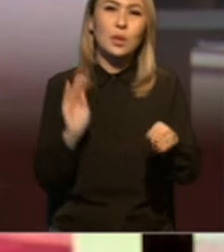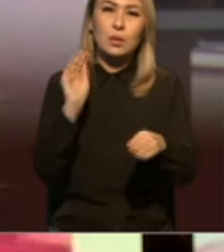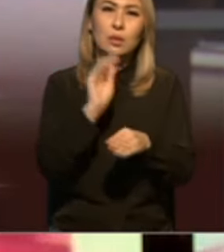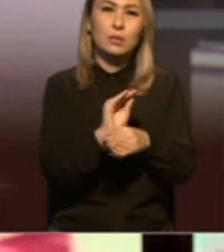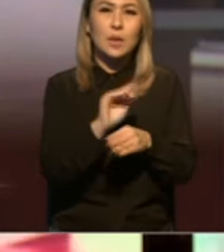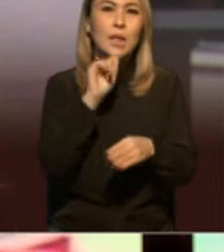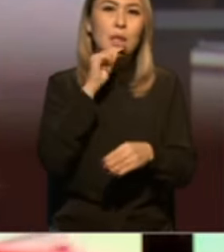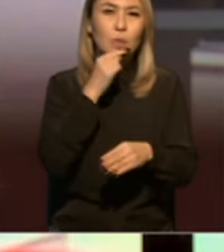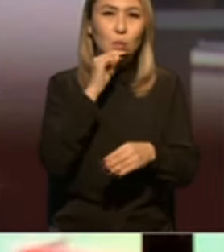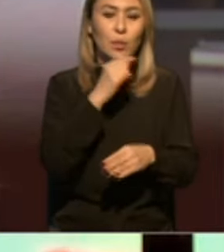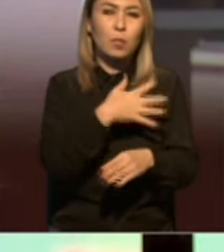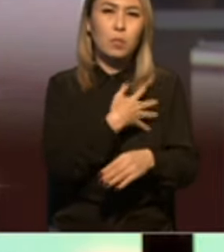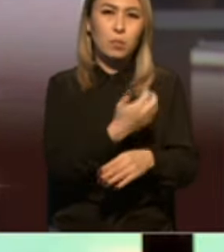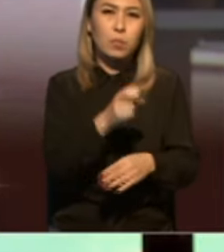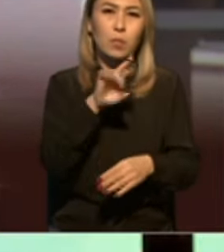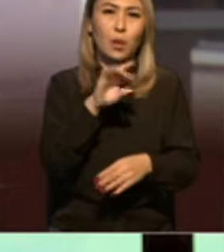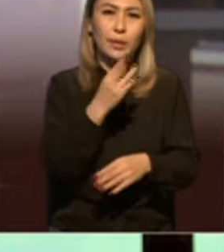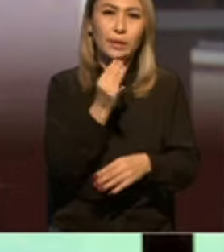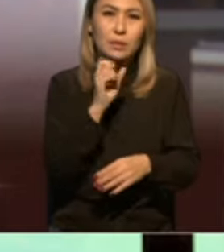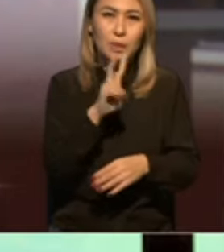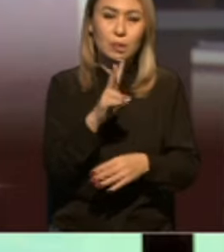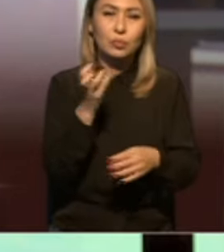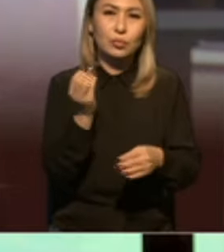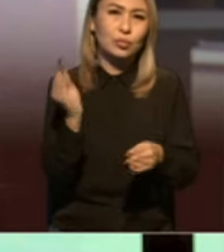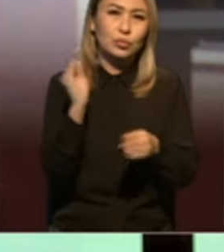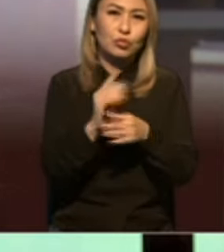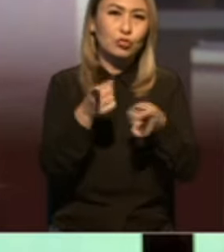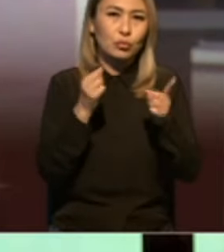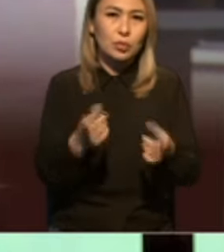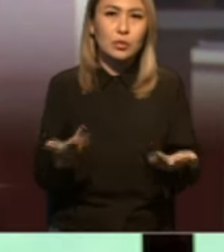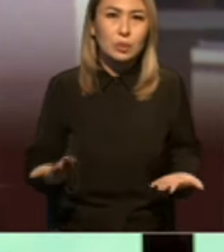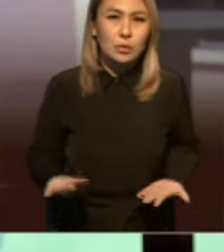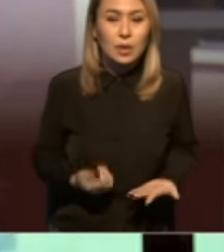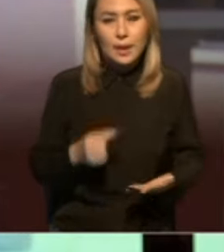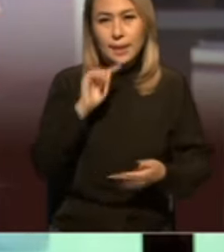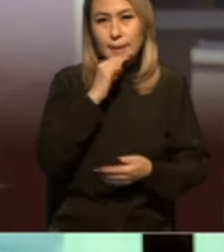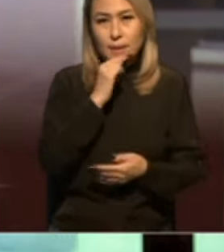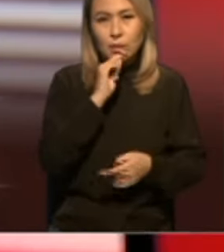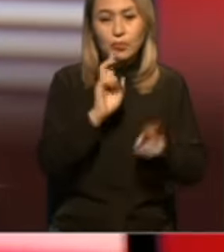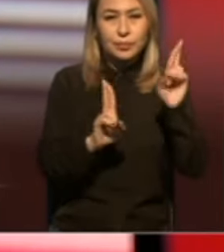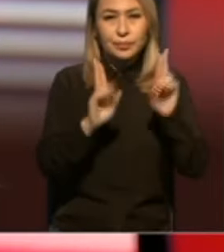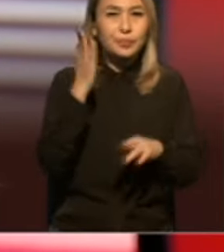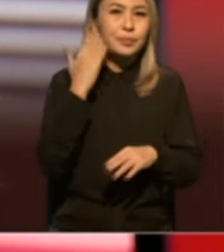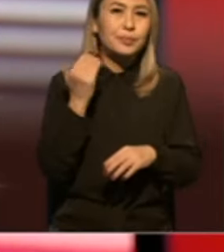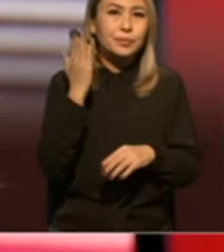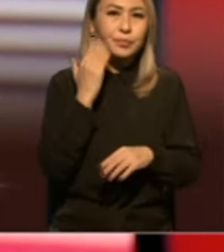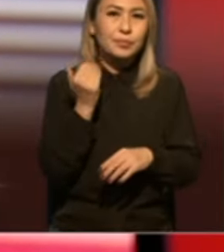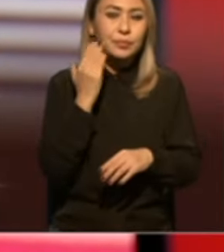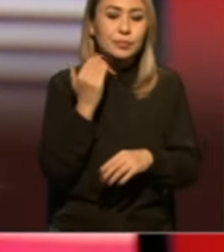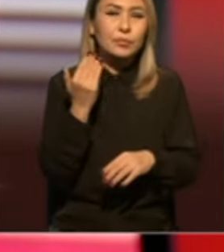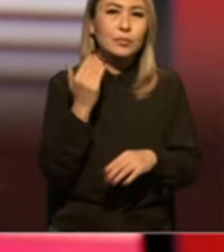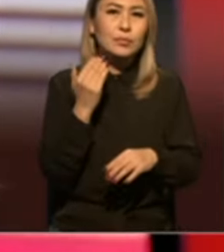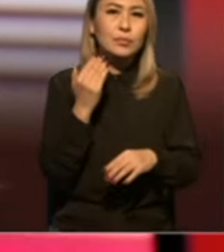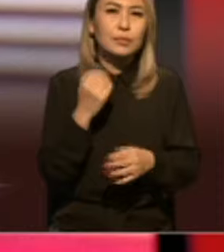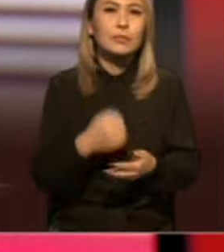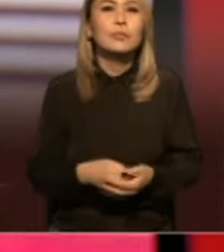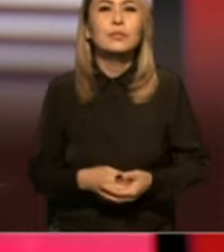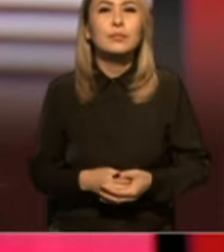әрине экономикалық потенциалымыз болғанымен, шын экономикалық жағдайымыз жеңілдеу. Салмағымыз